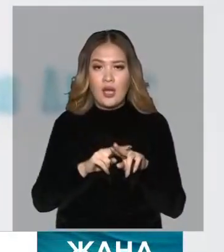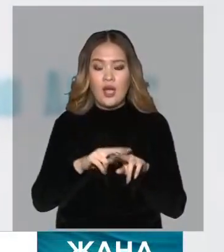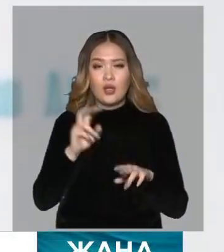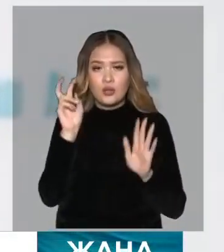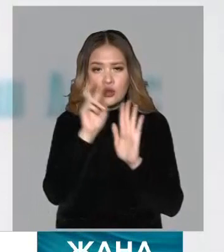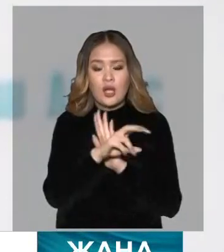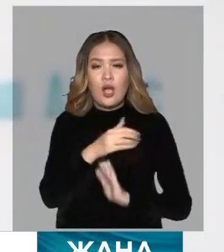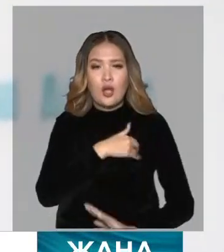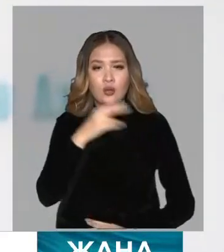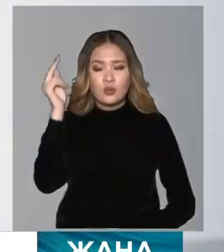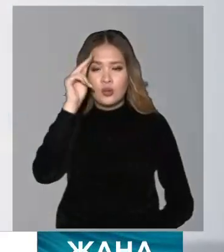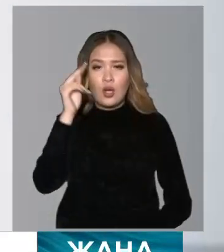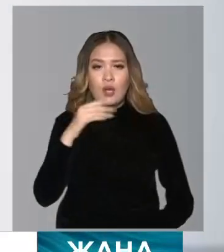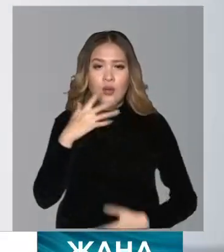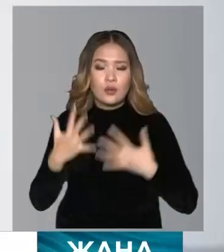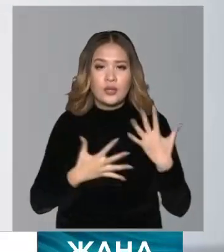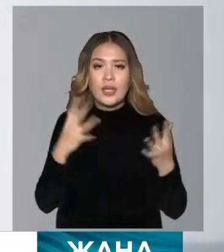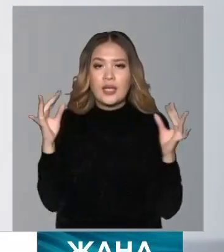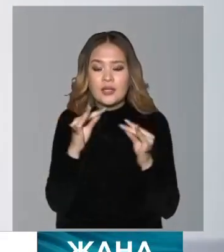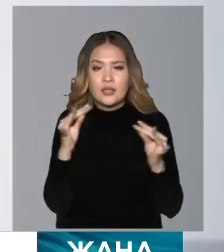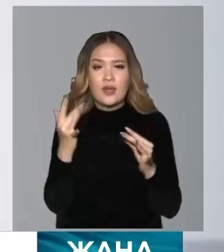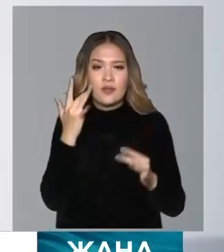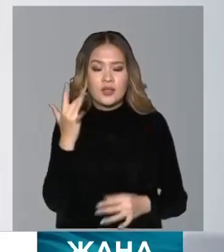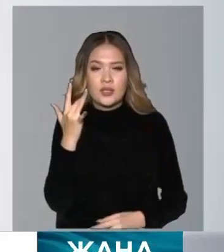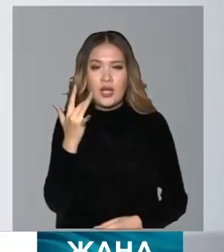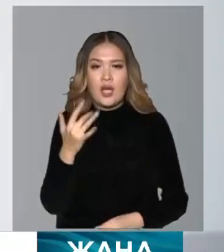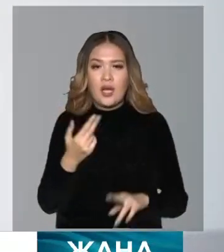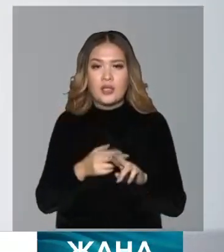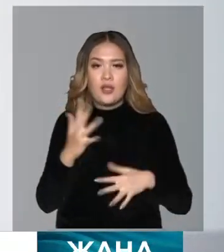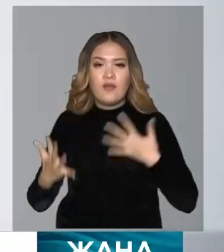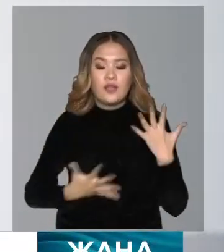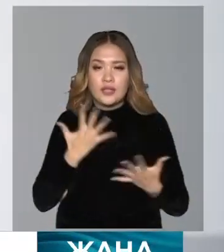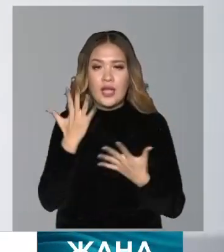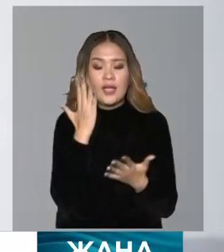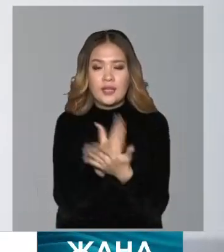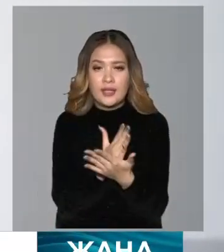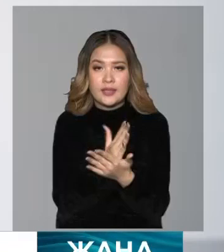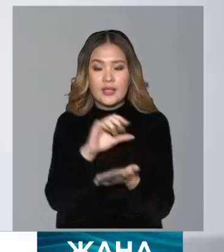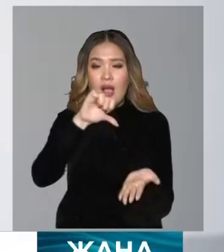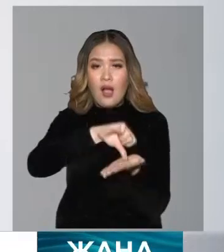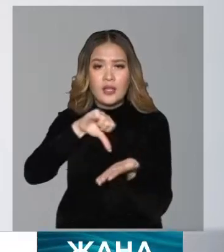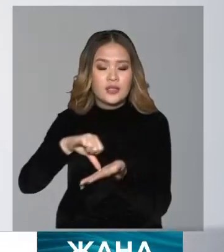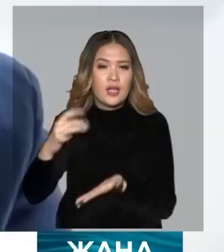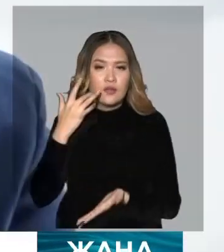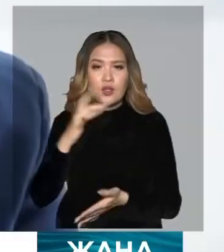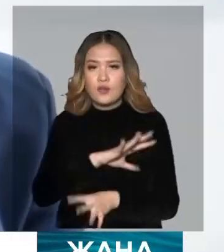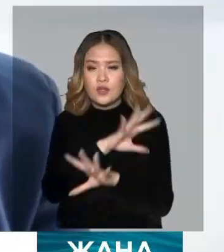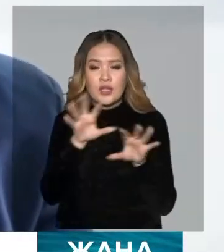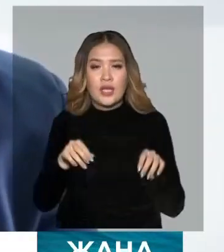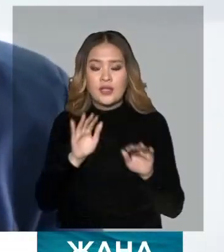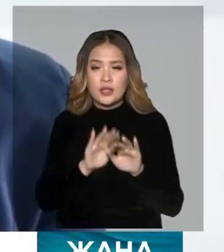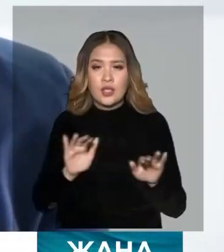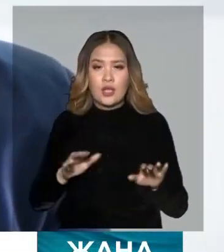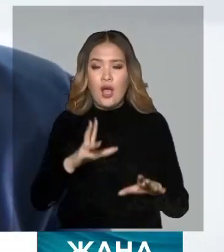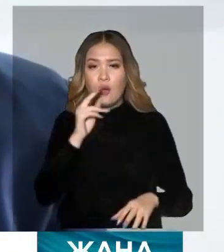сабағына өте қызығушылықпенен сабаққа қатысады. Сабақтың үстінде белсенді. Соңғы уақытта